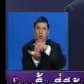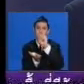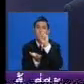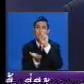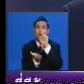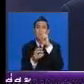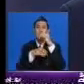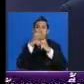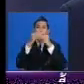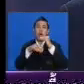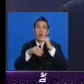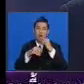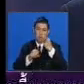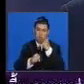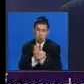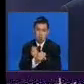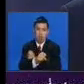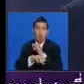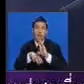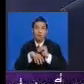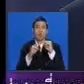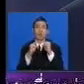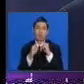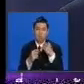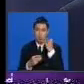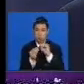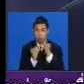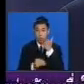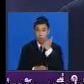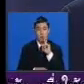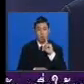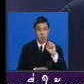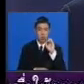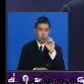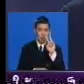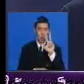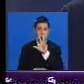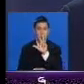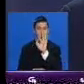ธาตุทองนะครับหรือว่าสอบถามรายละเอียดเพิ่มเติมได้ที่หมายเลขโทรศัพท์